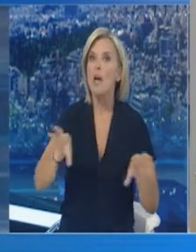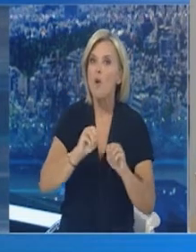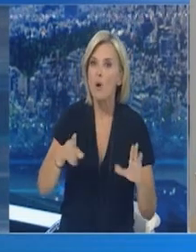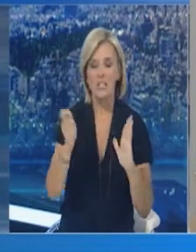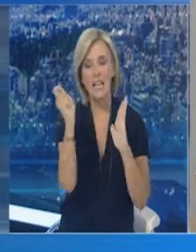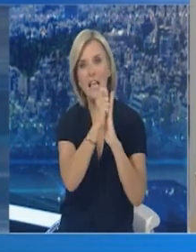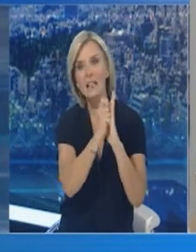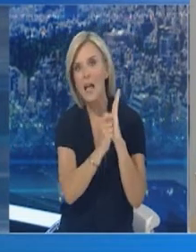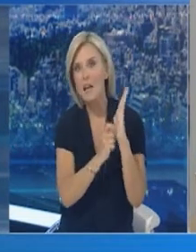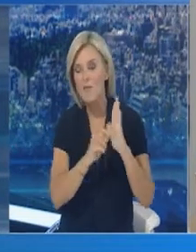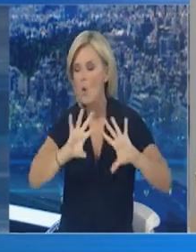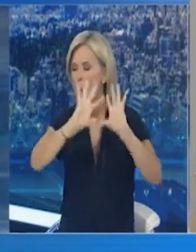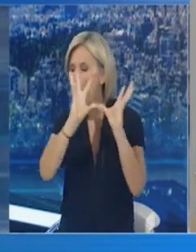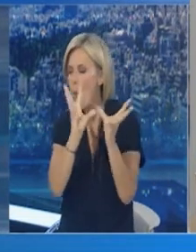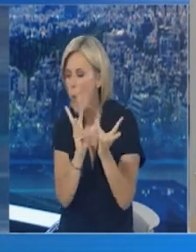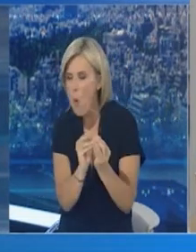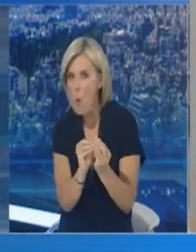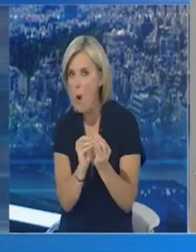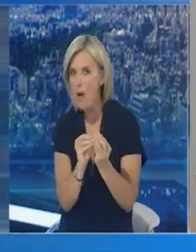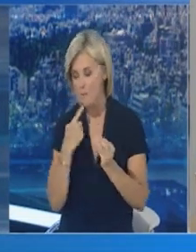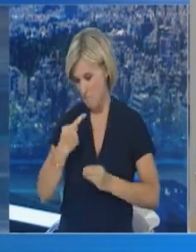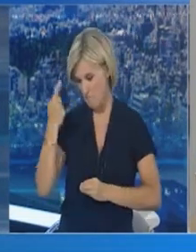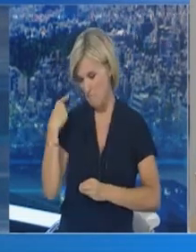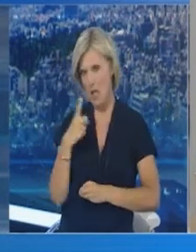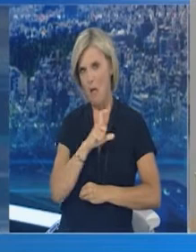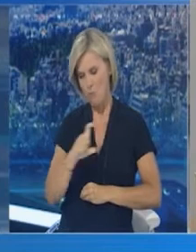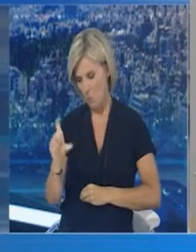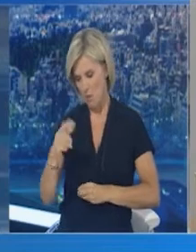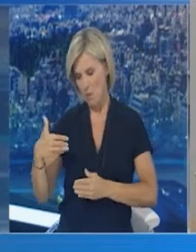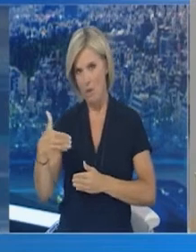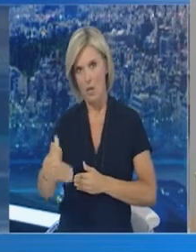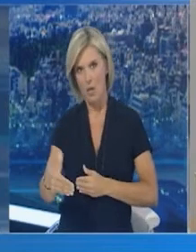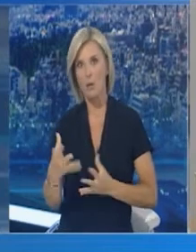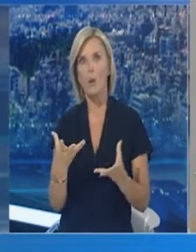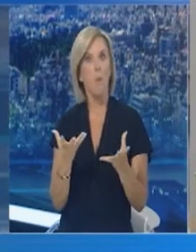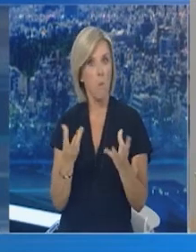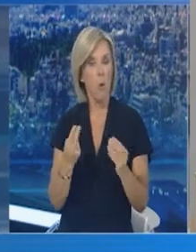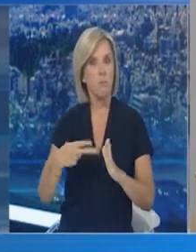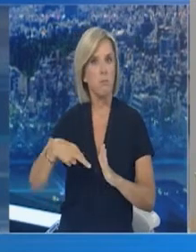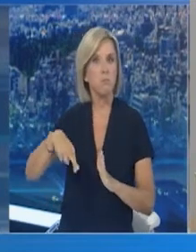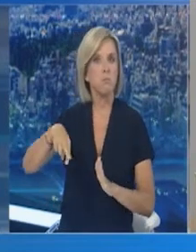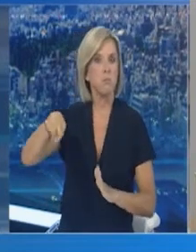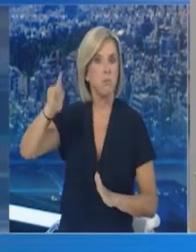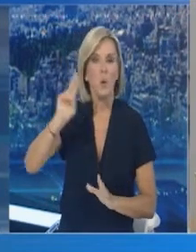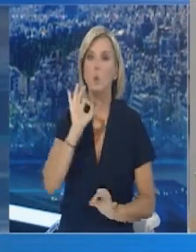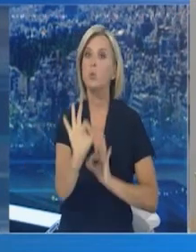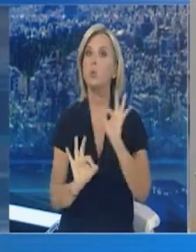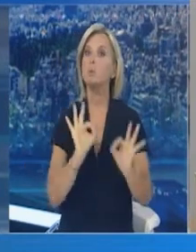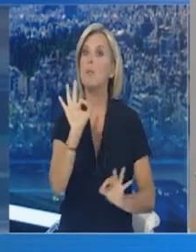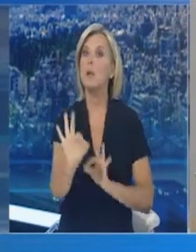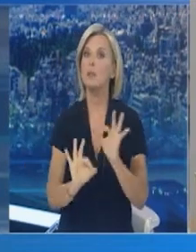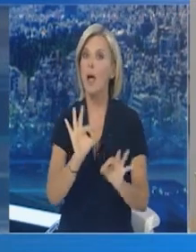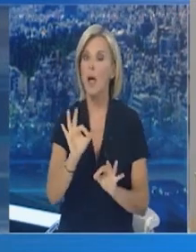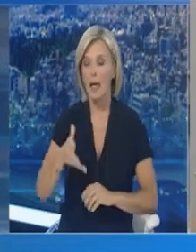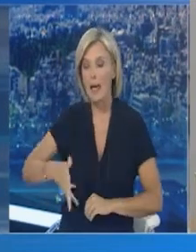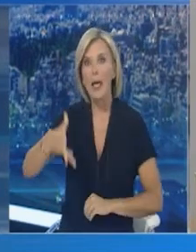στη χώρα μας, τις τελευταίες εβδομάδες παρατηρείται μία ραγδαία αύξηση των κρουσμάτων στην